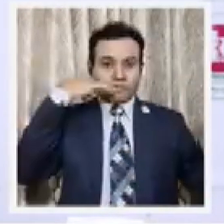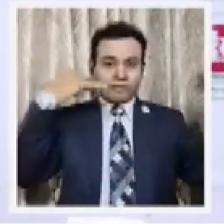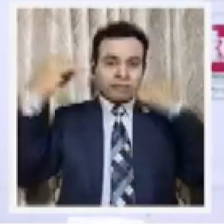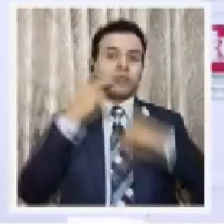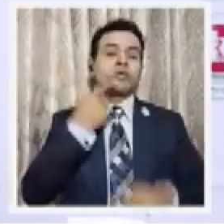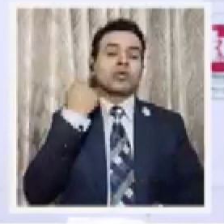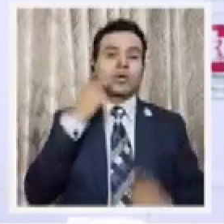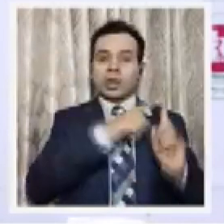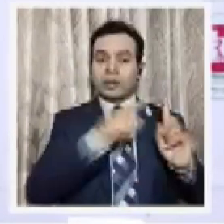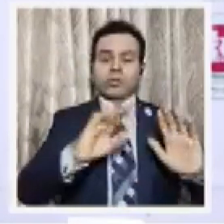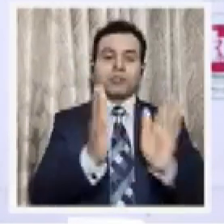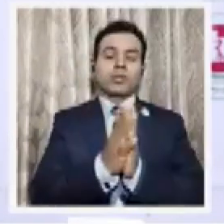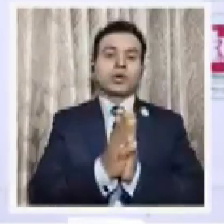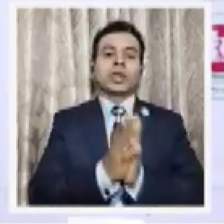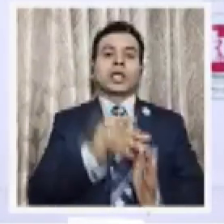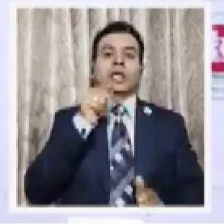পোর্টাল।